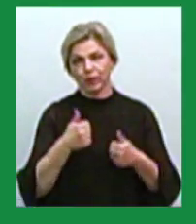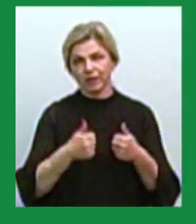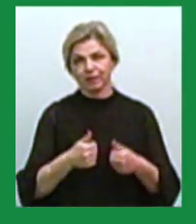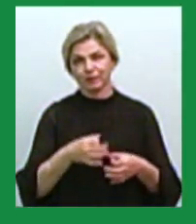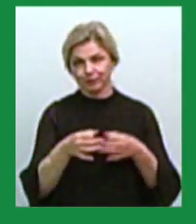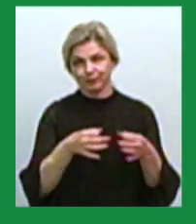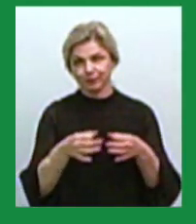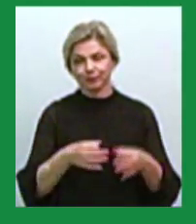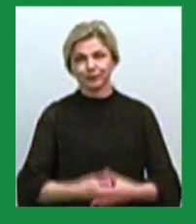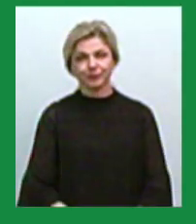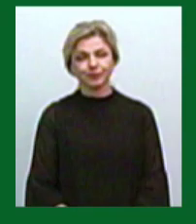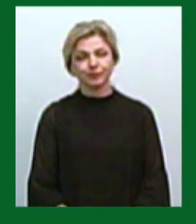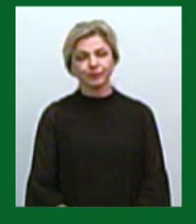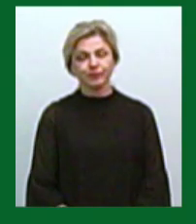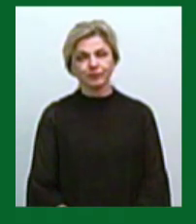Музика